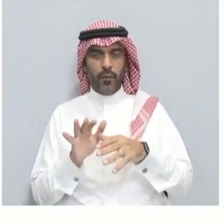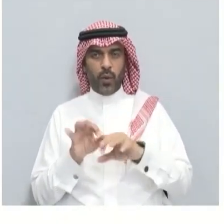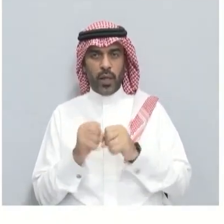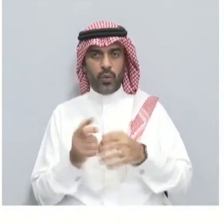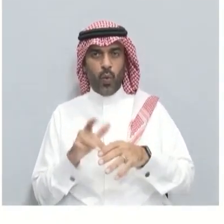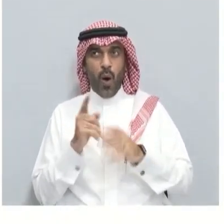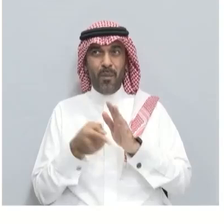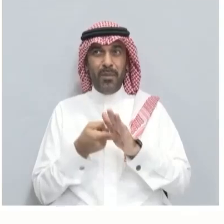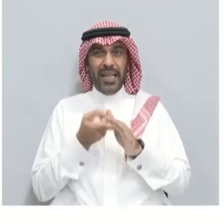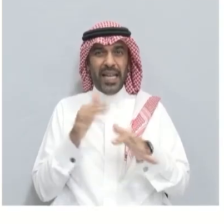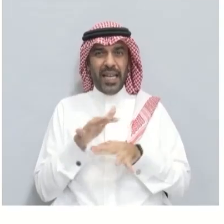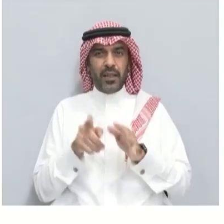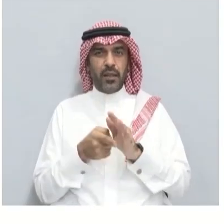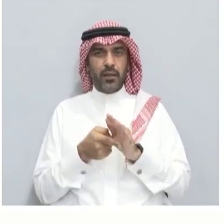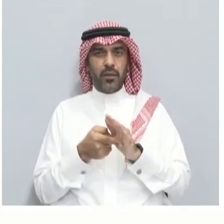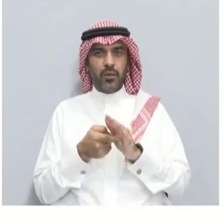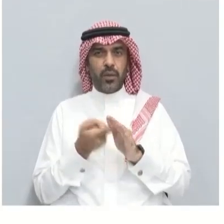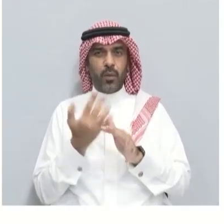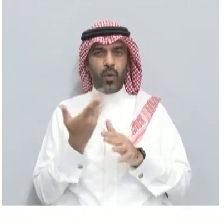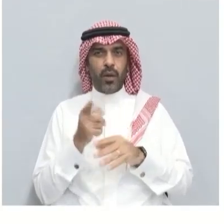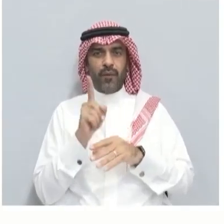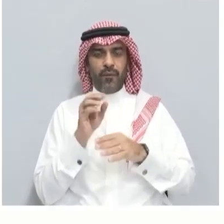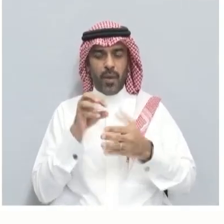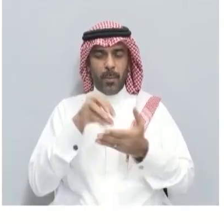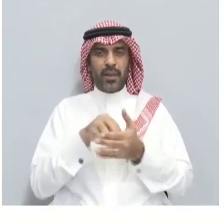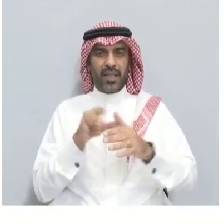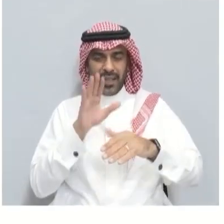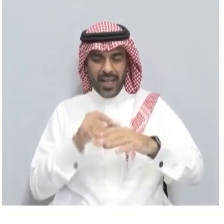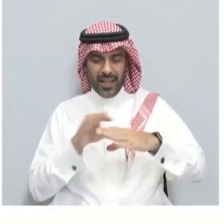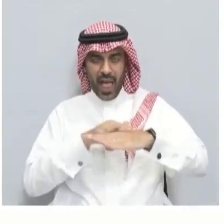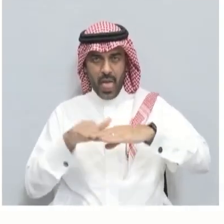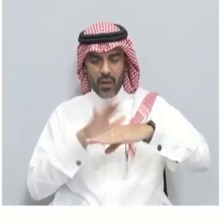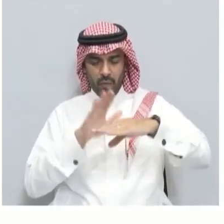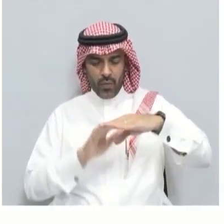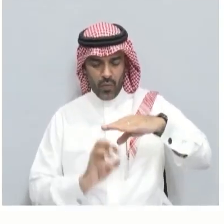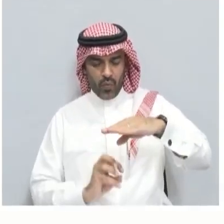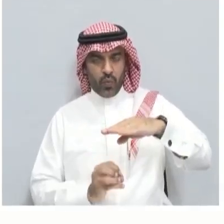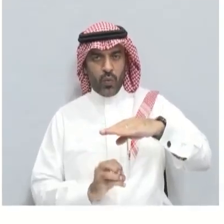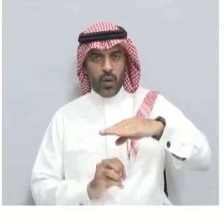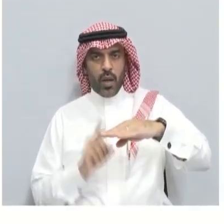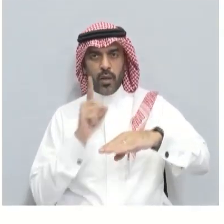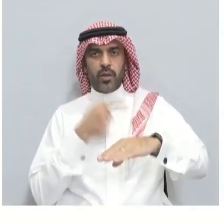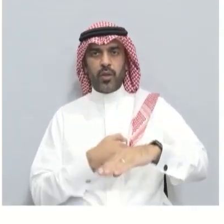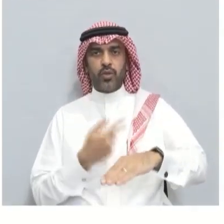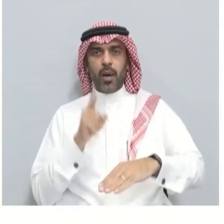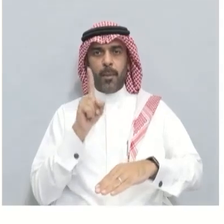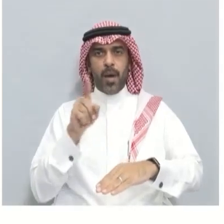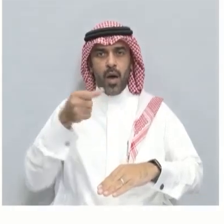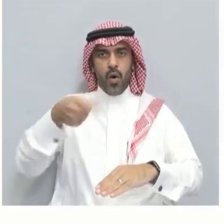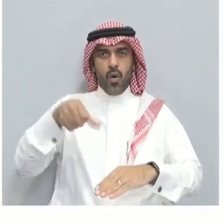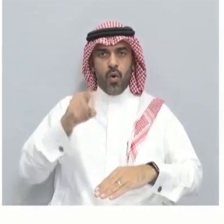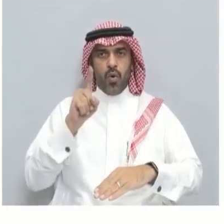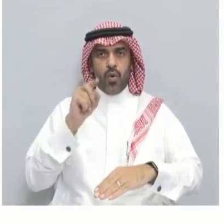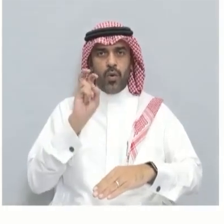الزلزال هذه المن منطقه اطلق عليها ما يسمى بماذا هذه هي البؤره بؤره الزلزال هي منطقه